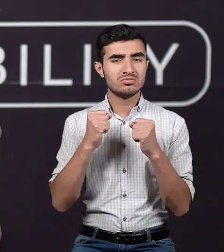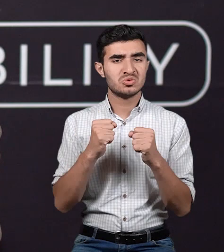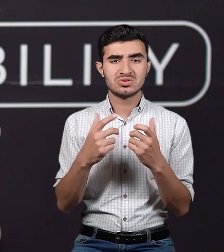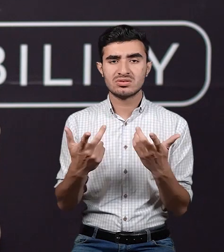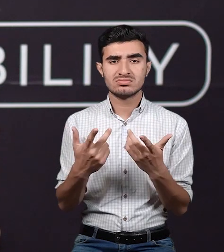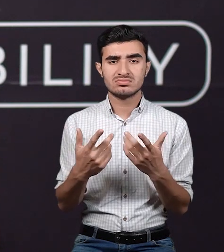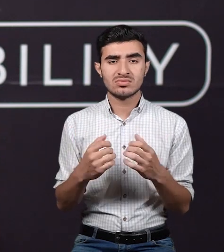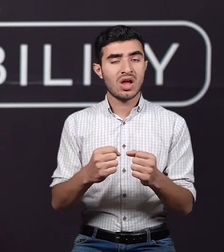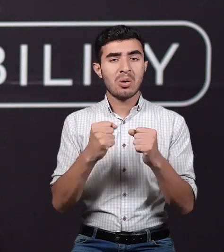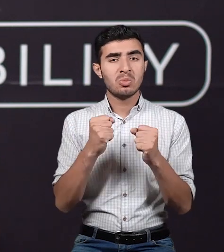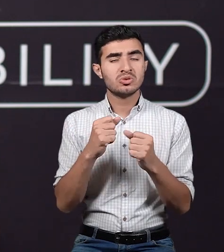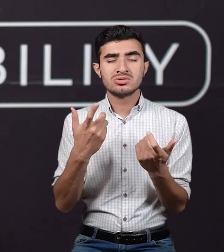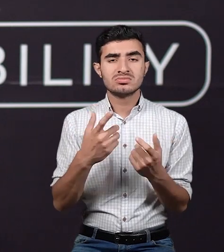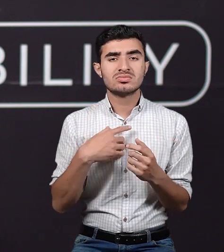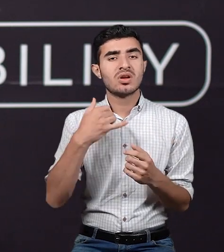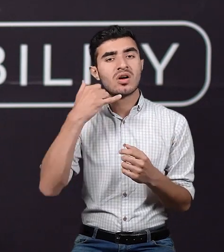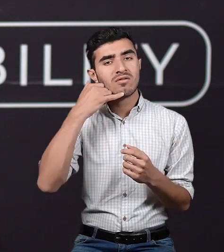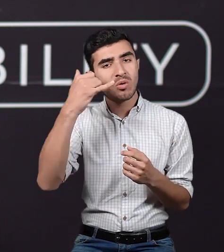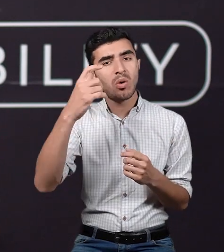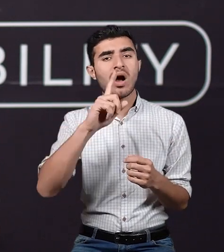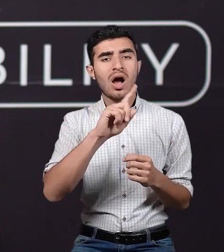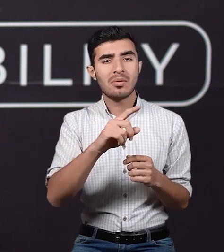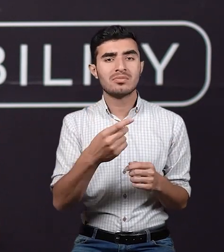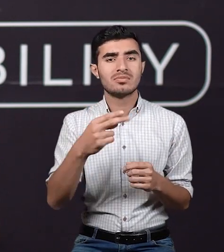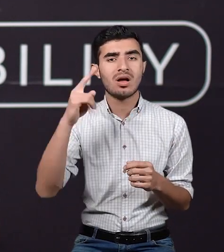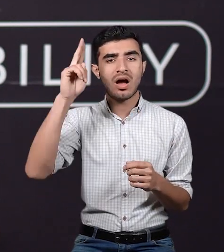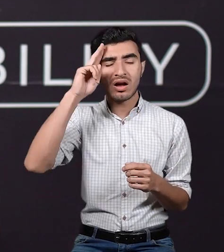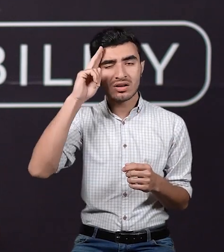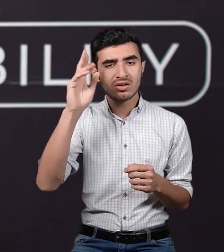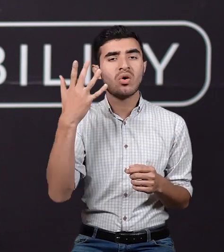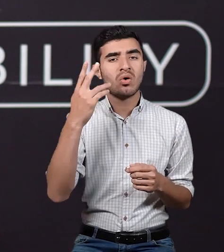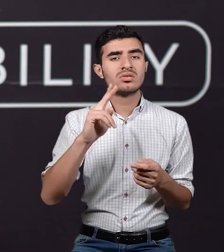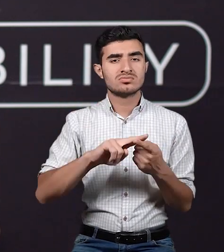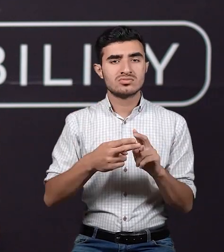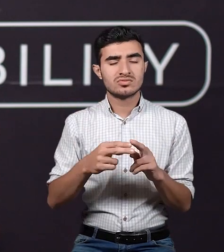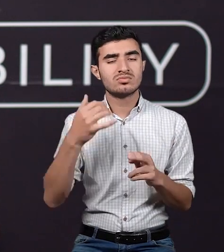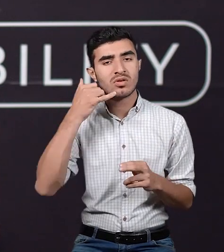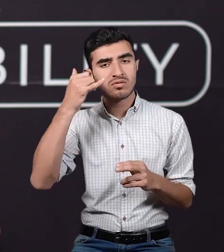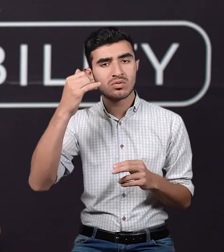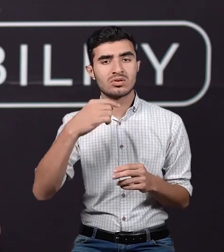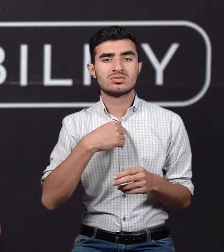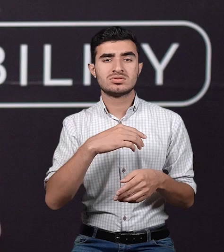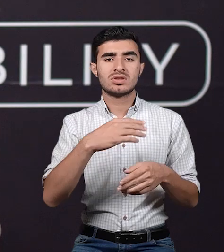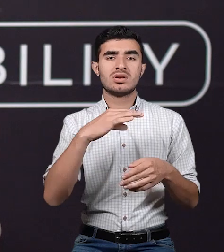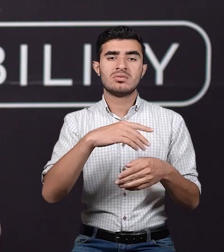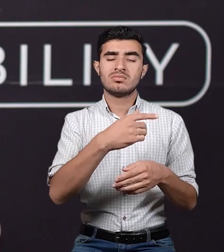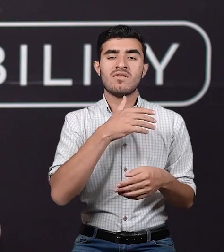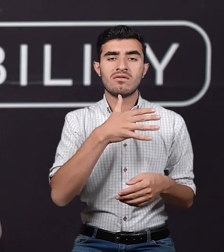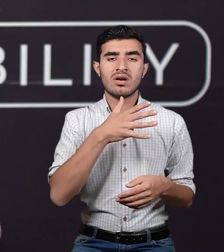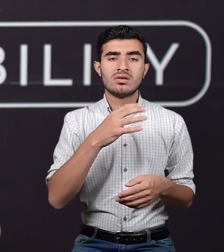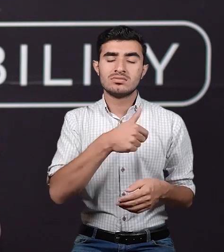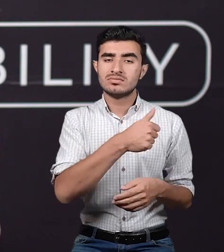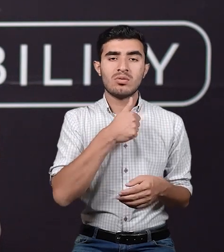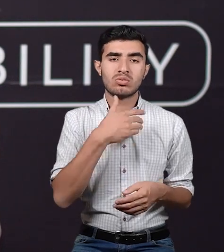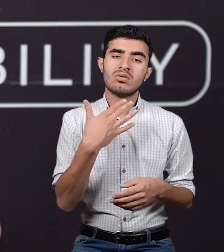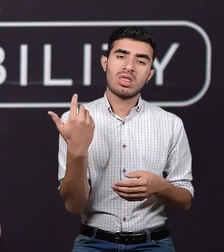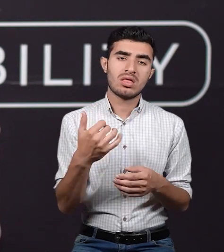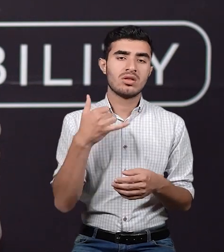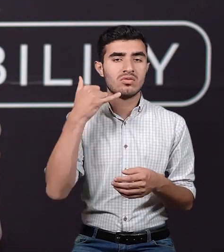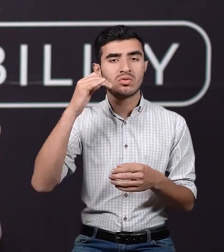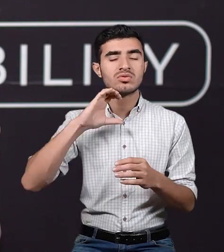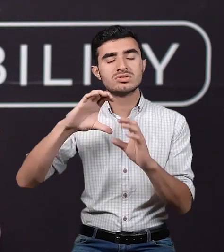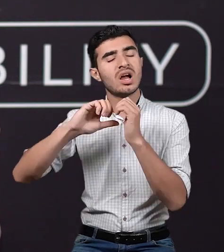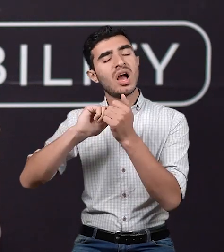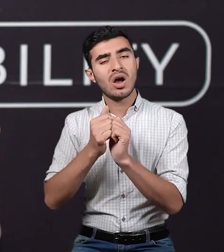مشکل ہوتا ہے جب کوئی اپنے کسی پیارے کی موت کی اطلاع اپنے احباب کو فون کر کے دیتا ہے۔ وہ کیسے ہولناک